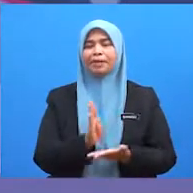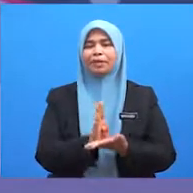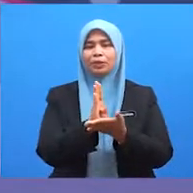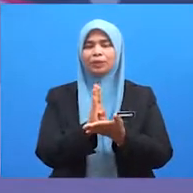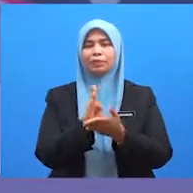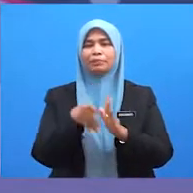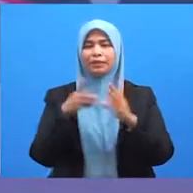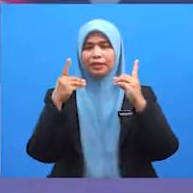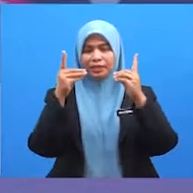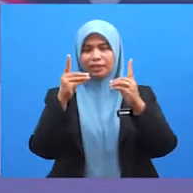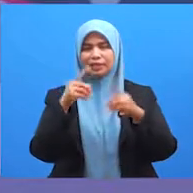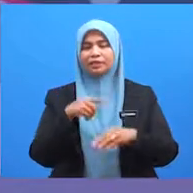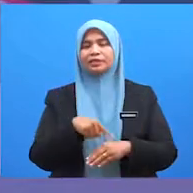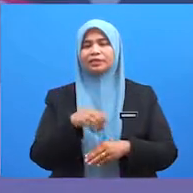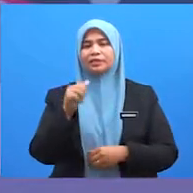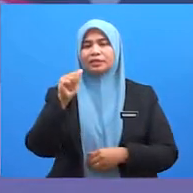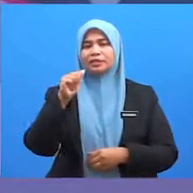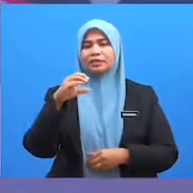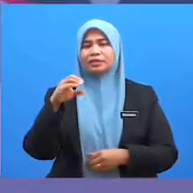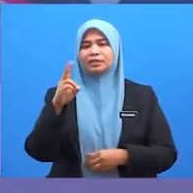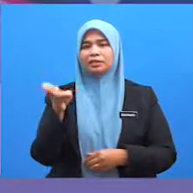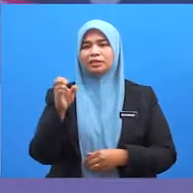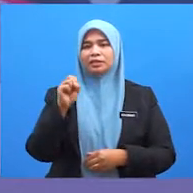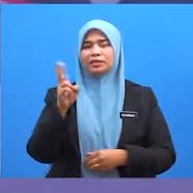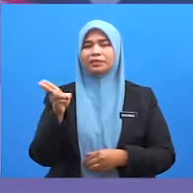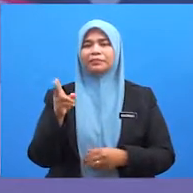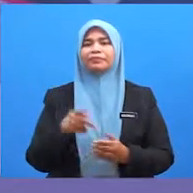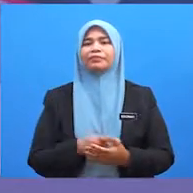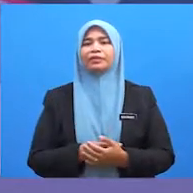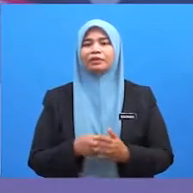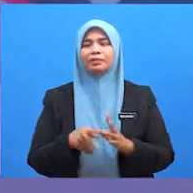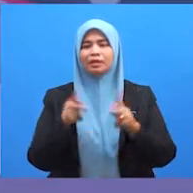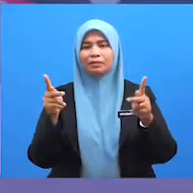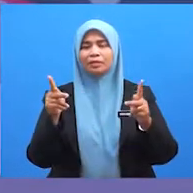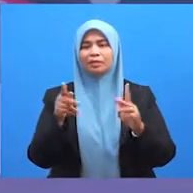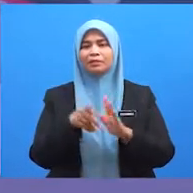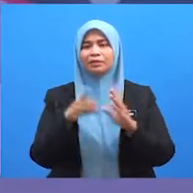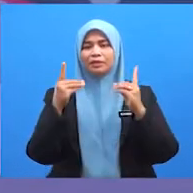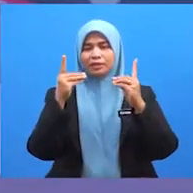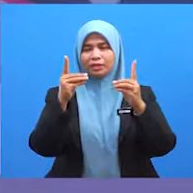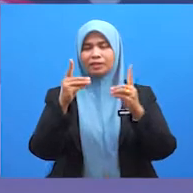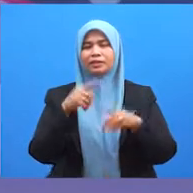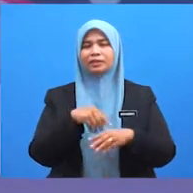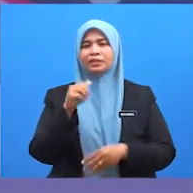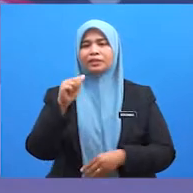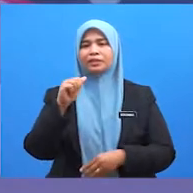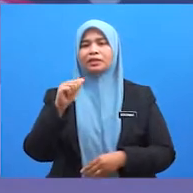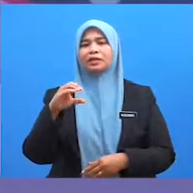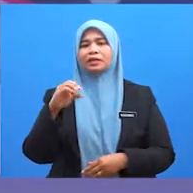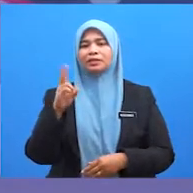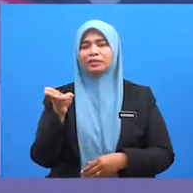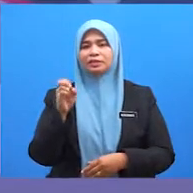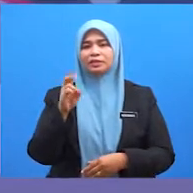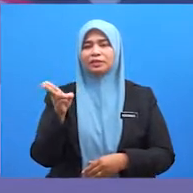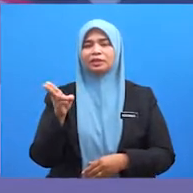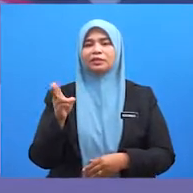pendidikan di Aceh? Kemunculan institusi-institusi pendidikan di Aceh bermula di peringkat asas hinggalah